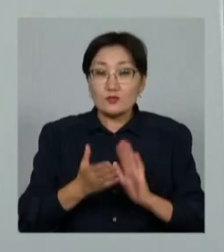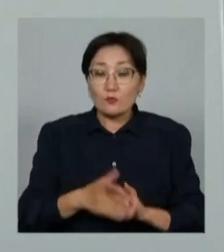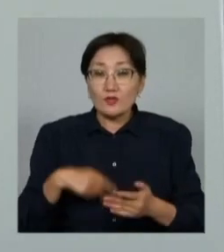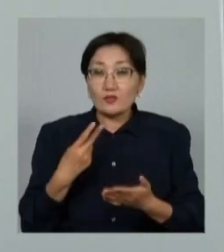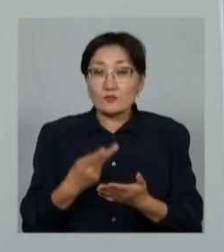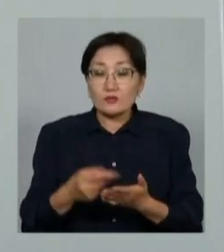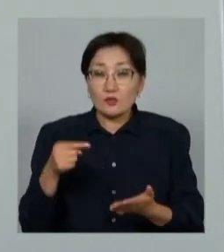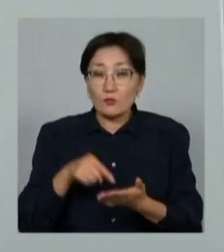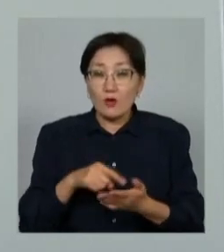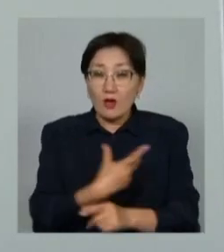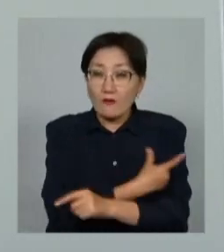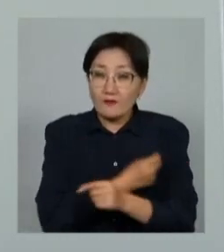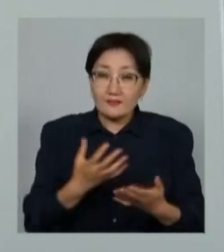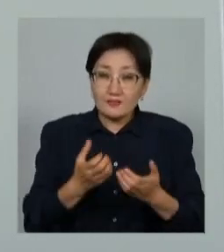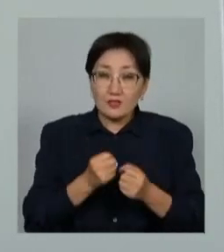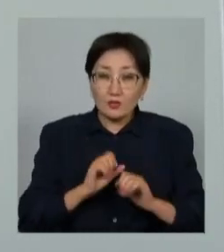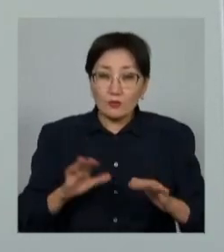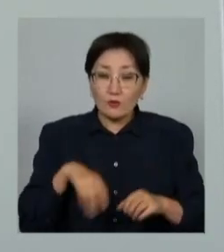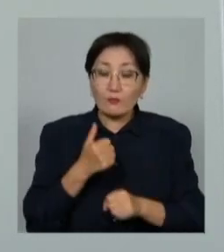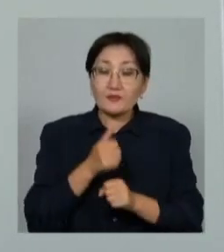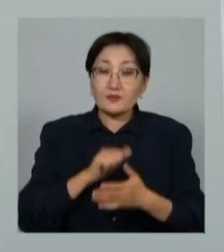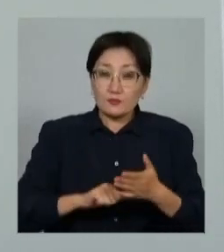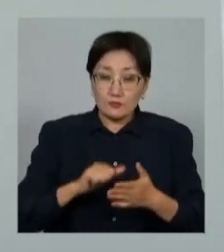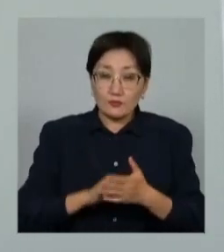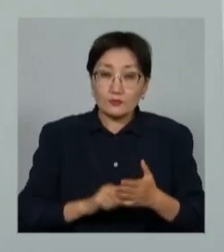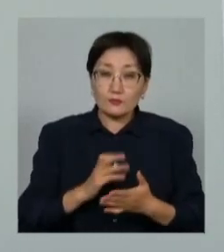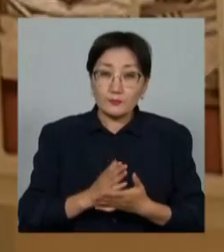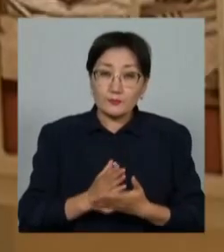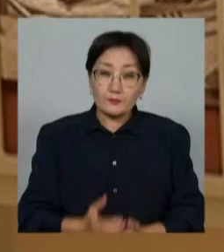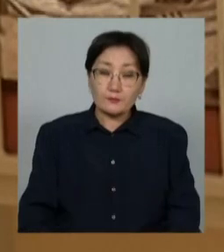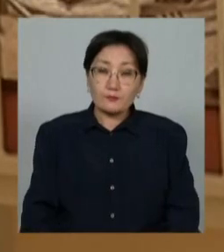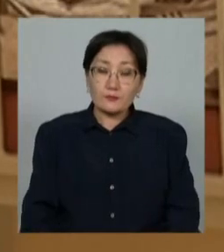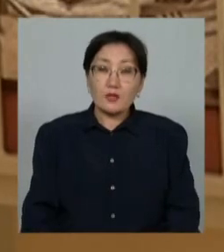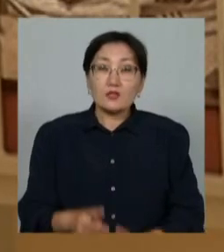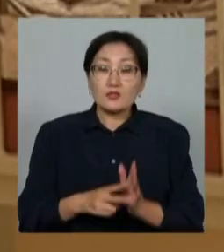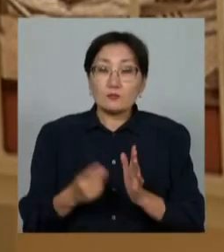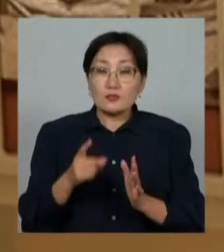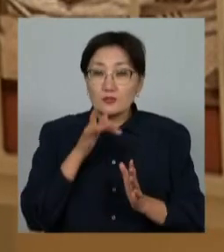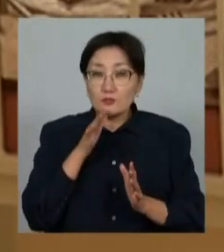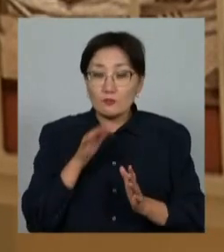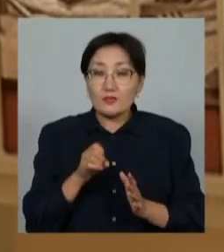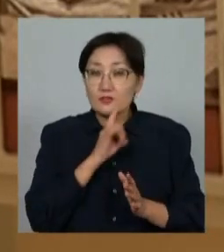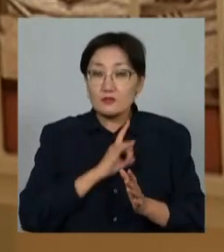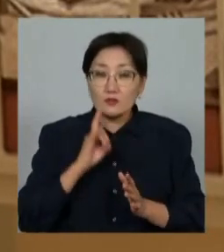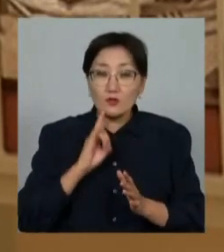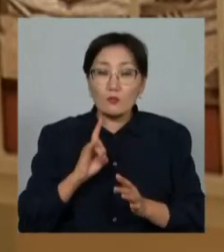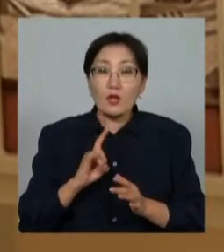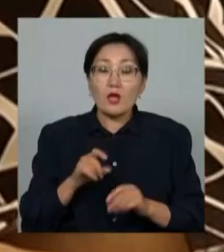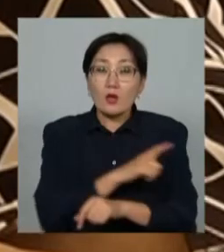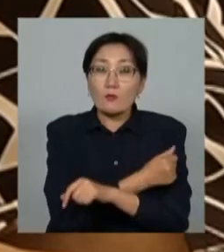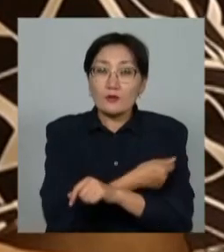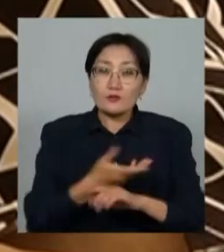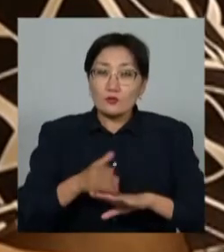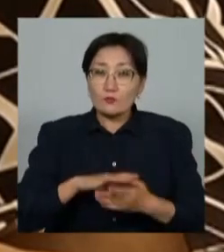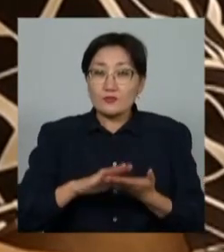түсуіне вакцина алмауы басты себептердің бірі дейді. 71 жастағы Ираида Тен ауруханаға нашар